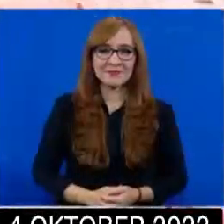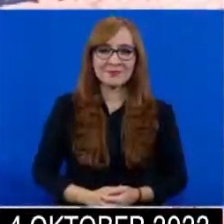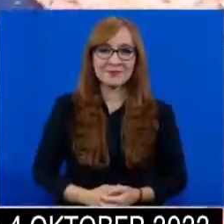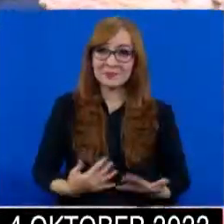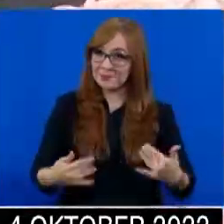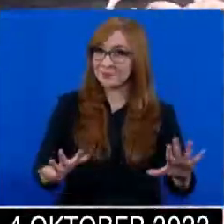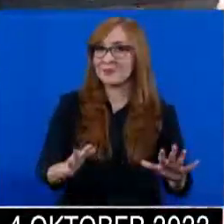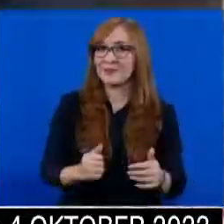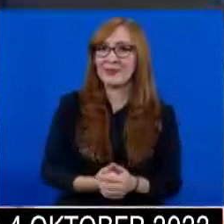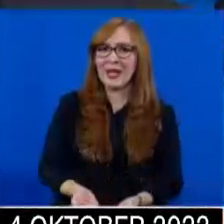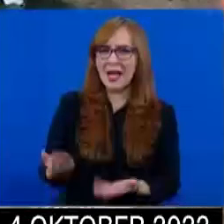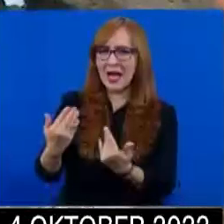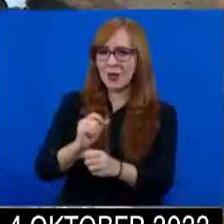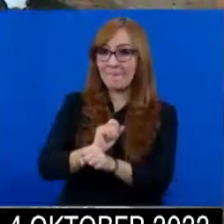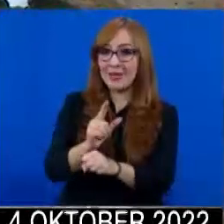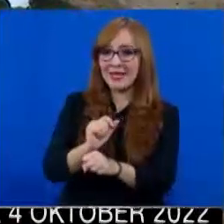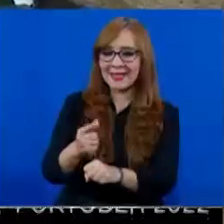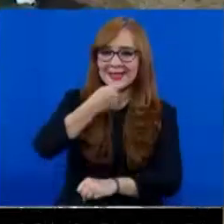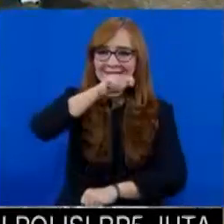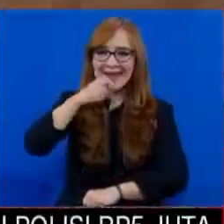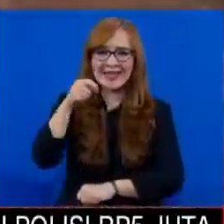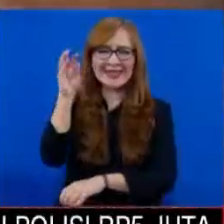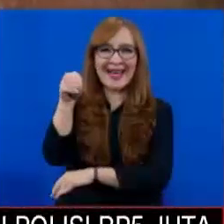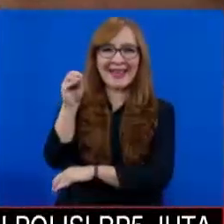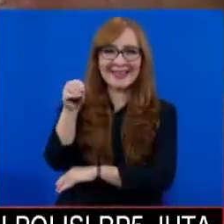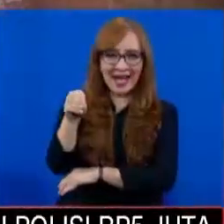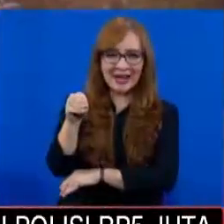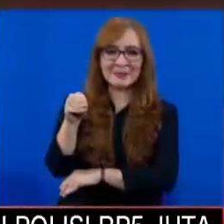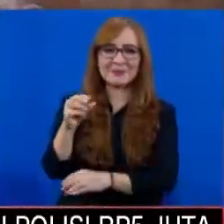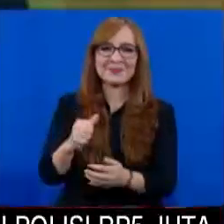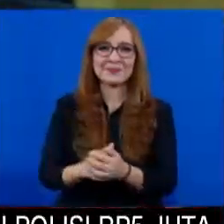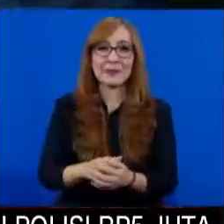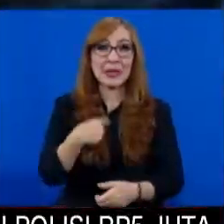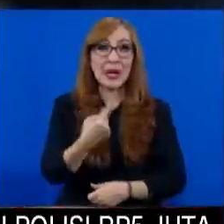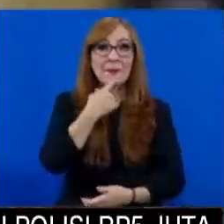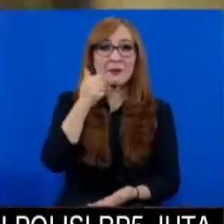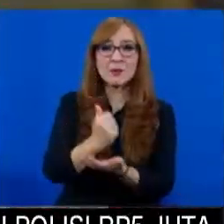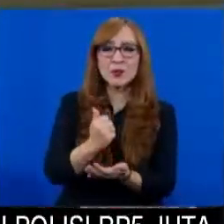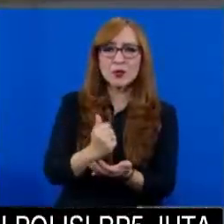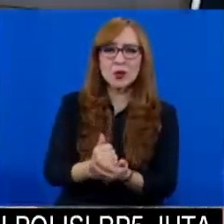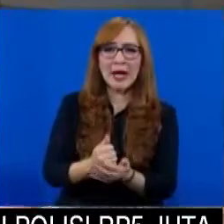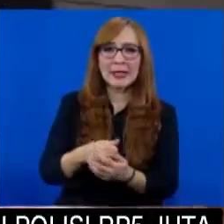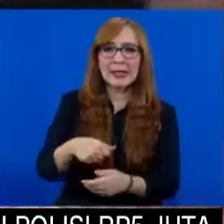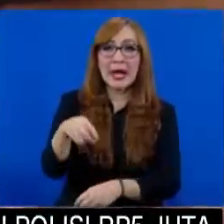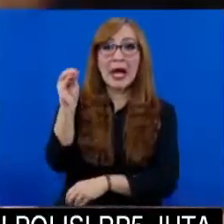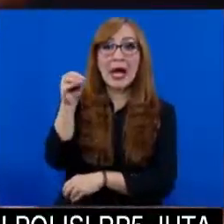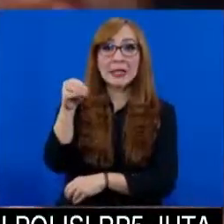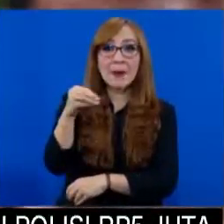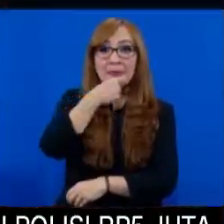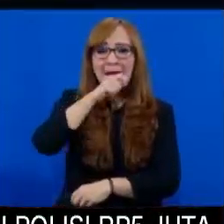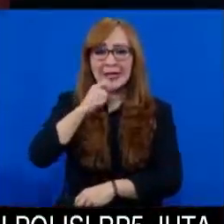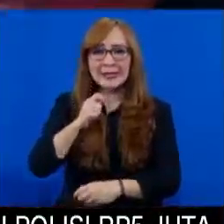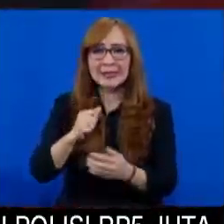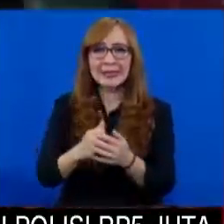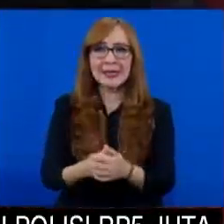Selanjutnya, kita beli daging ayam untuk diolah menjadi sate. Sekali berbelanja, kami membutuhkan 10 kg daging ayam tanpa tulang. Jangan